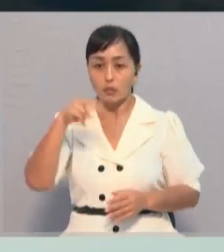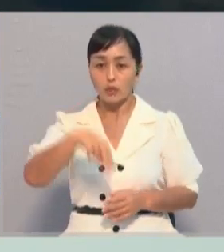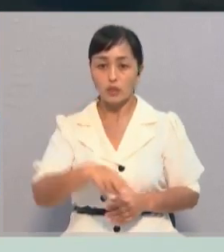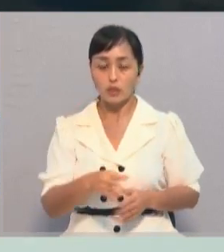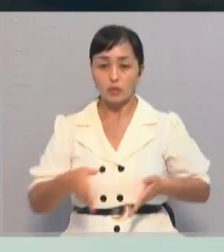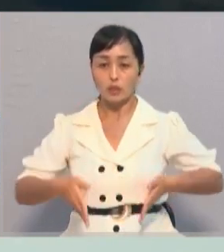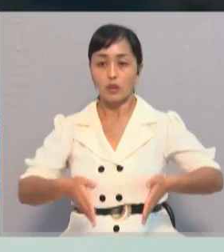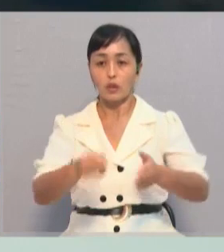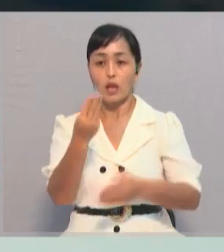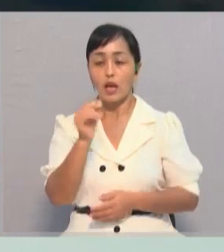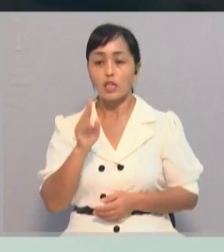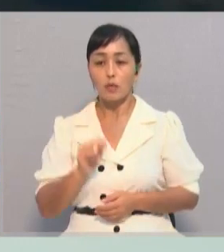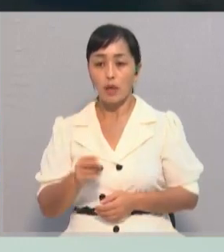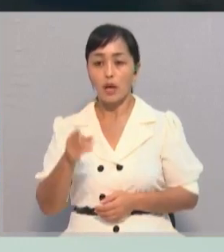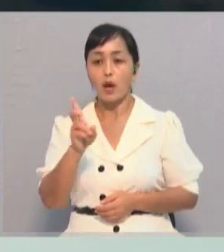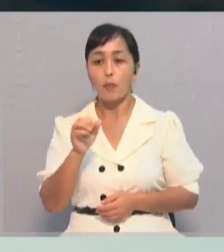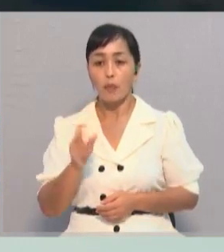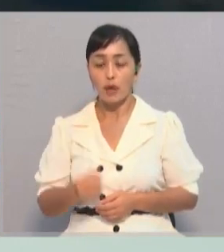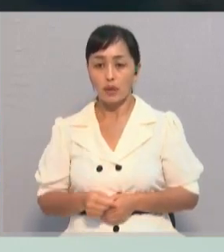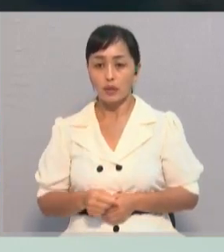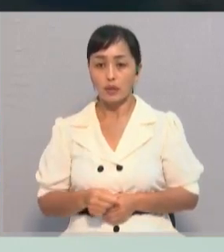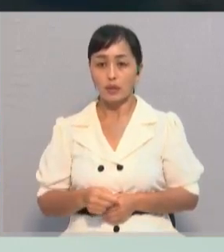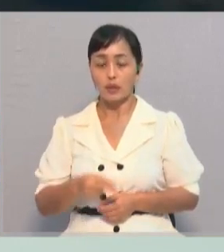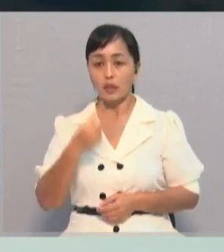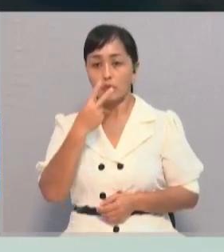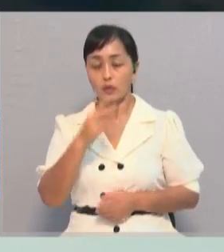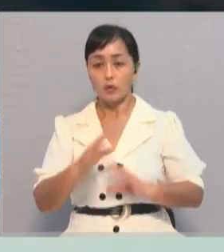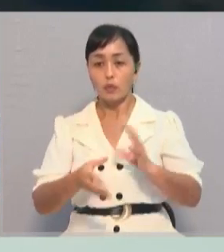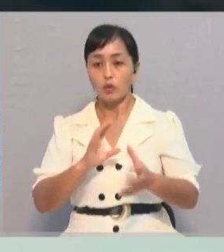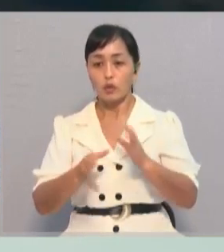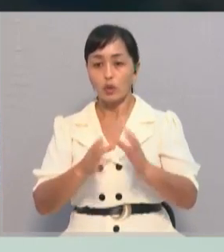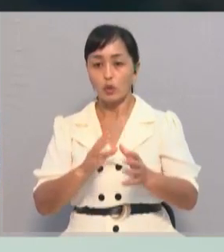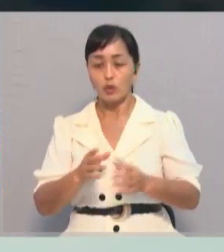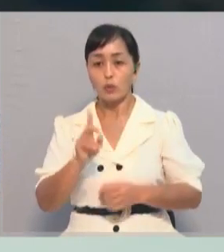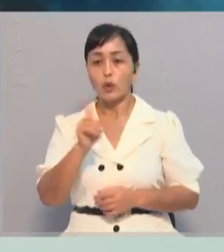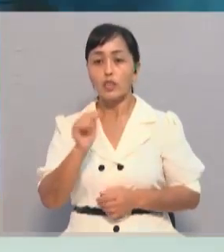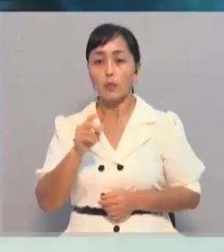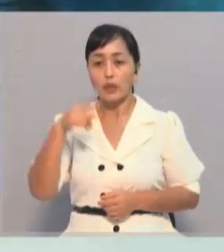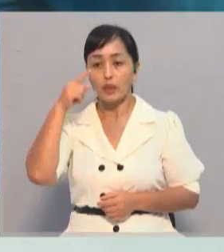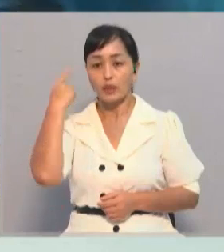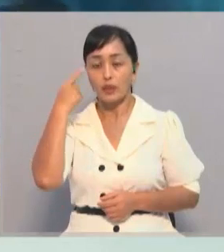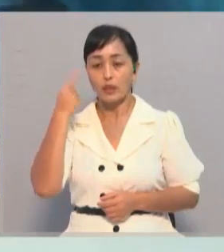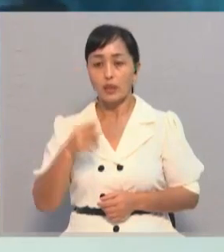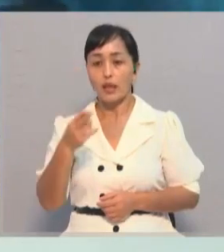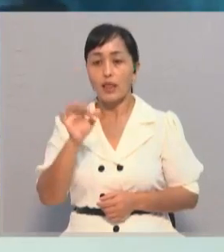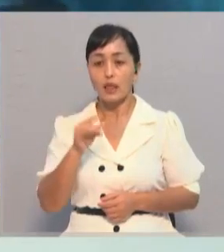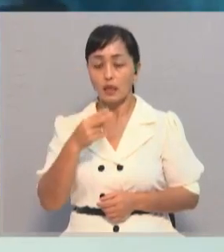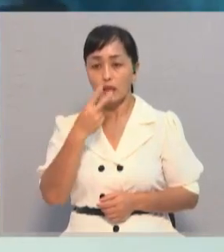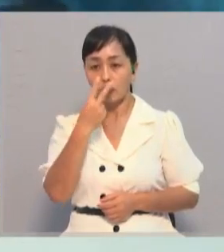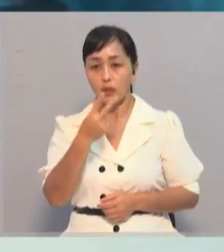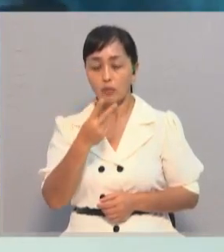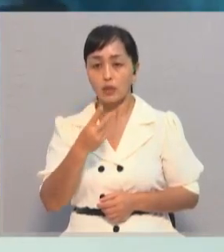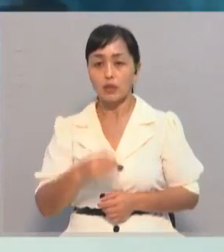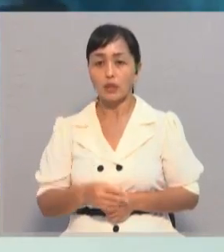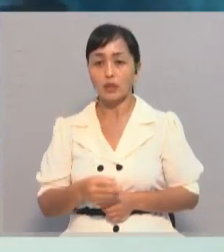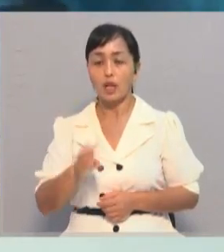селе Шакпак-Баба, относящейся к международному автобану Западной Европы, Западный Китай. Затем Дархану Сатыбалды презентовали